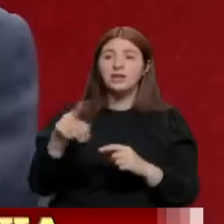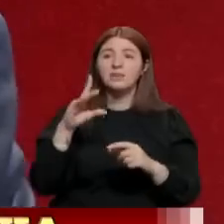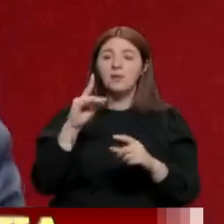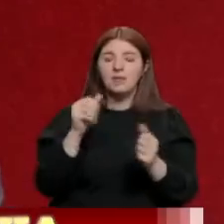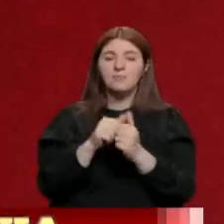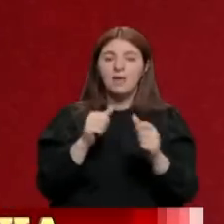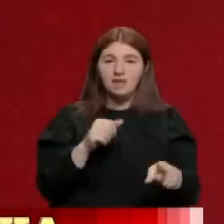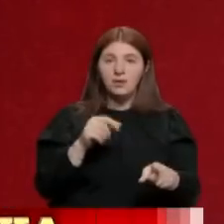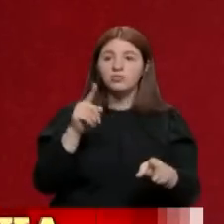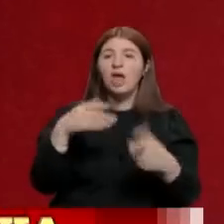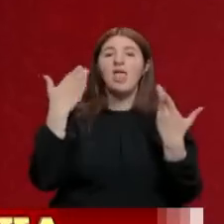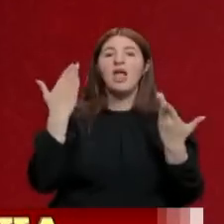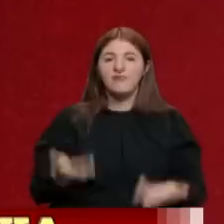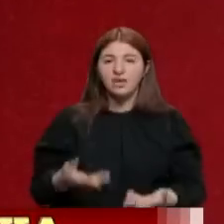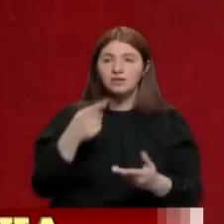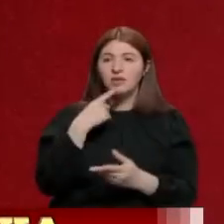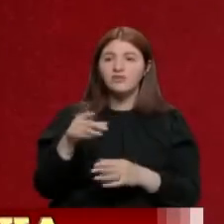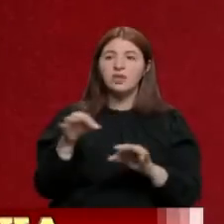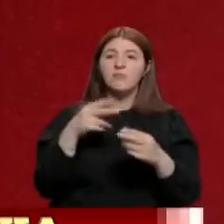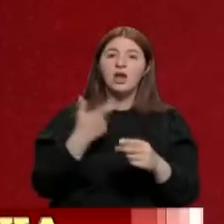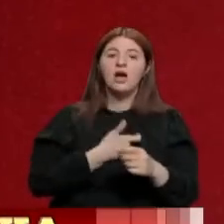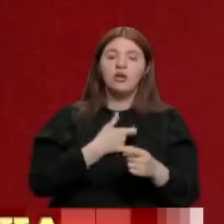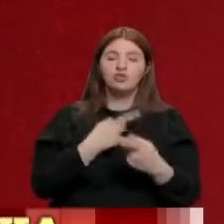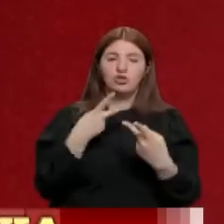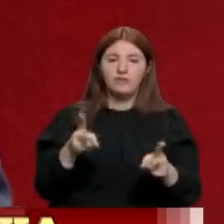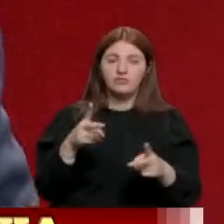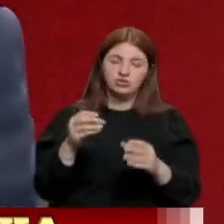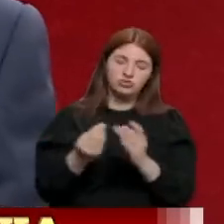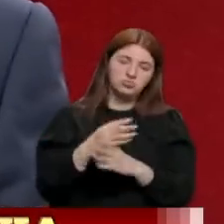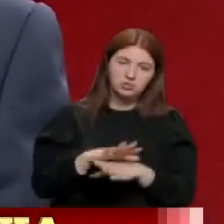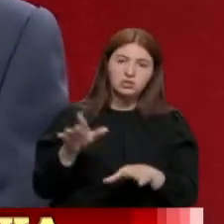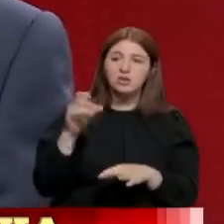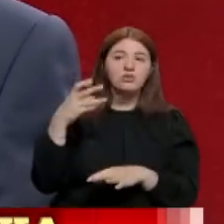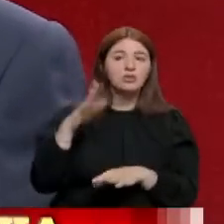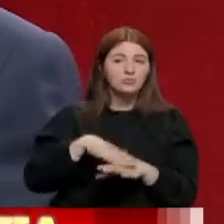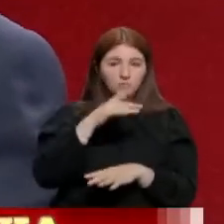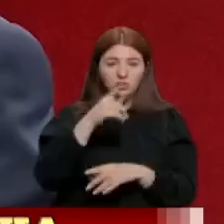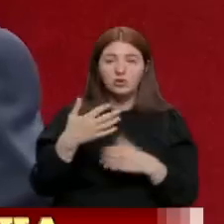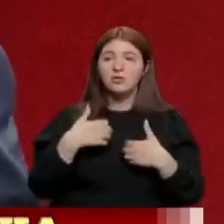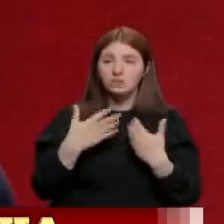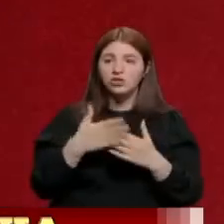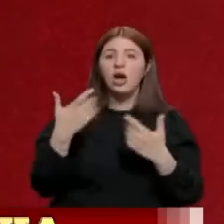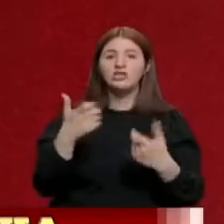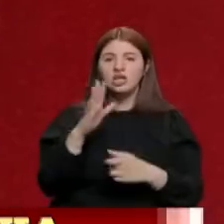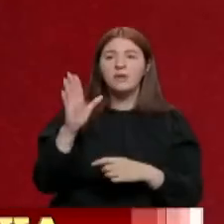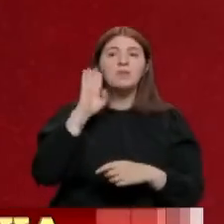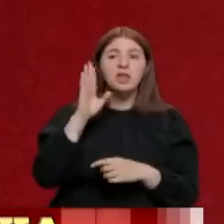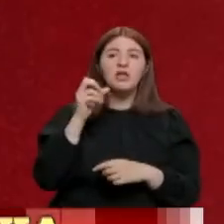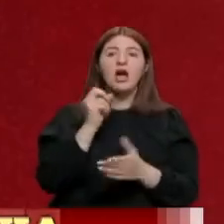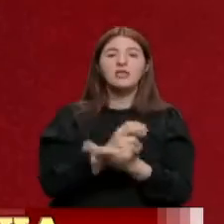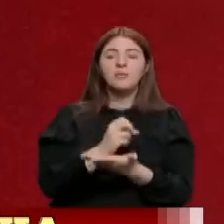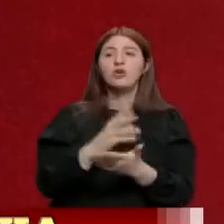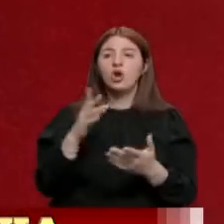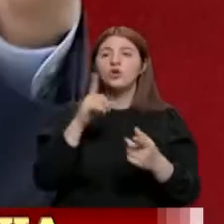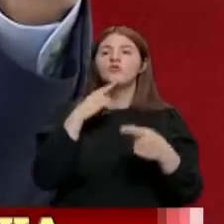ile birlikte bunlara evet dedi ve imar afiyesi çıktı. Erdoğan ne yaptı biliyorsunuz? Maraş'a gitti, Hatay'a gitti, Malatya'ya,